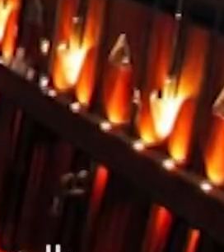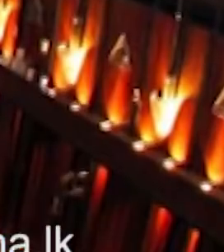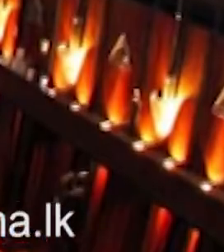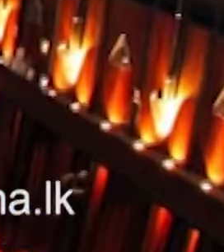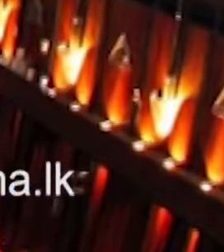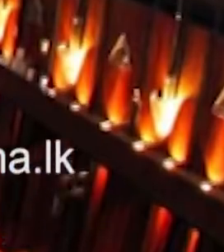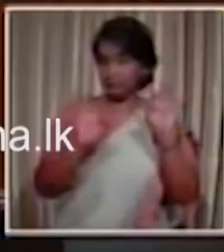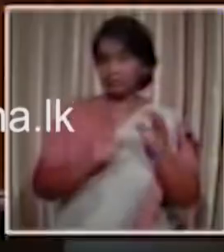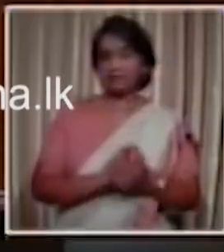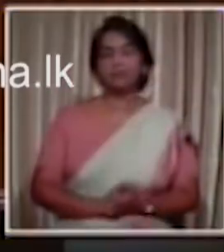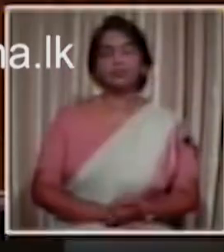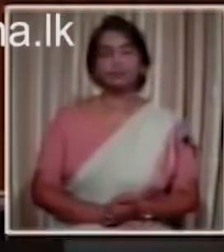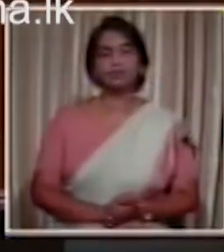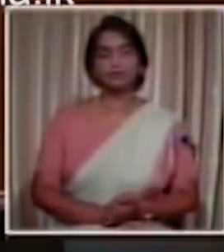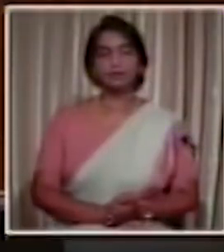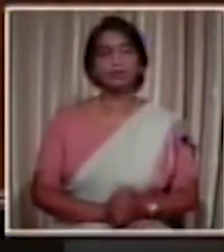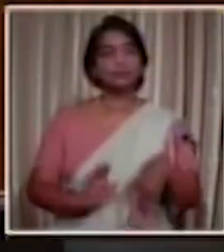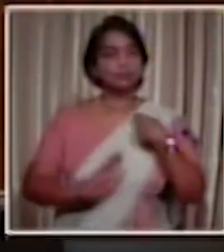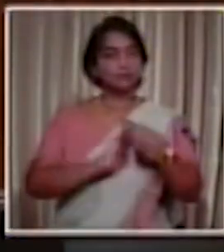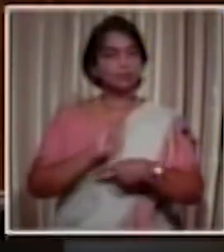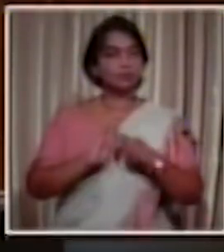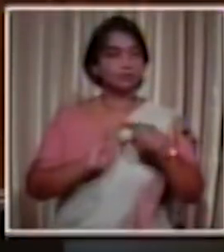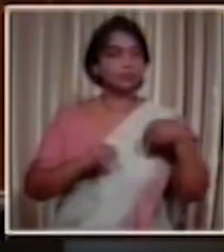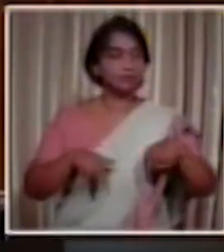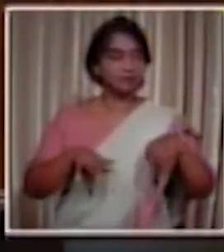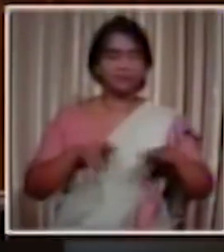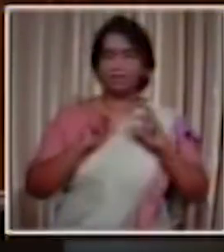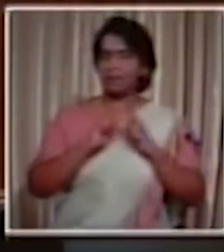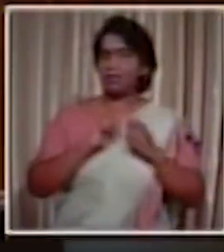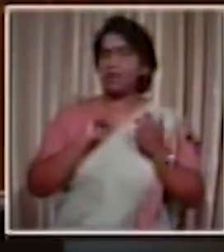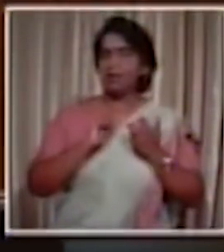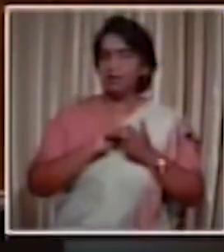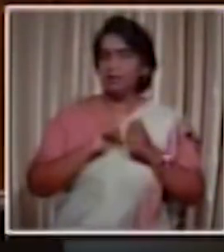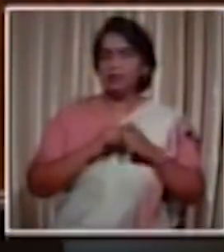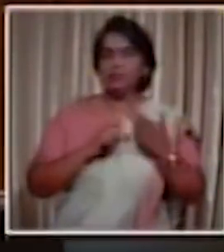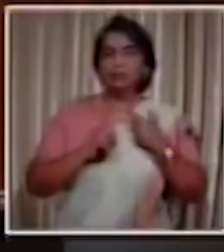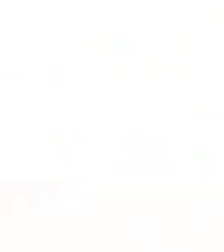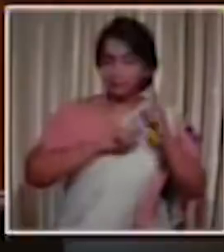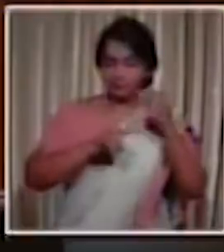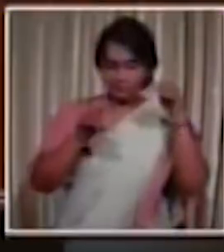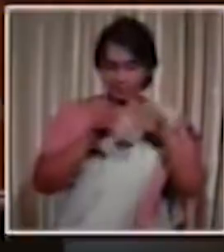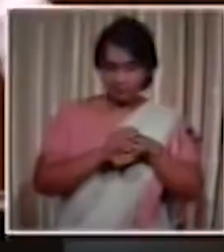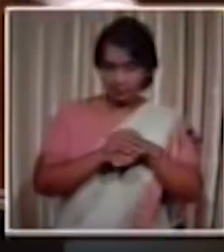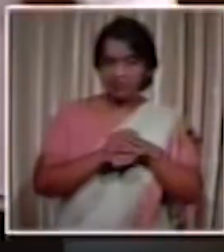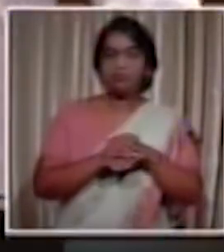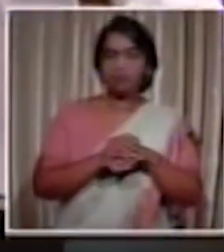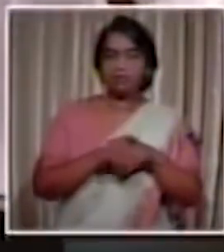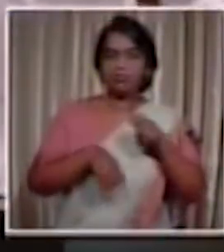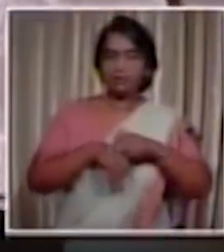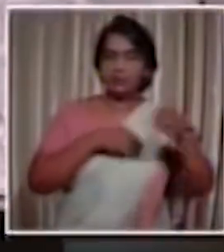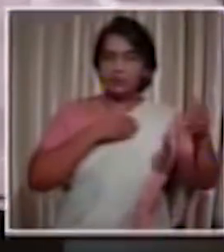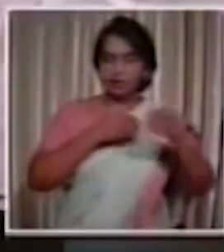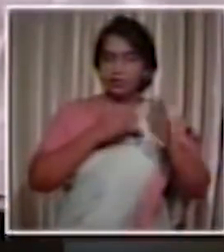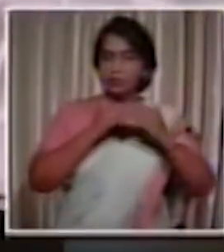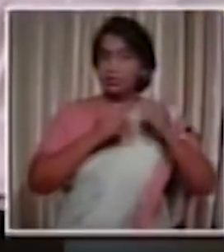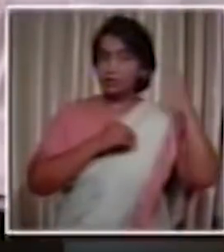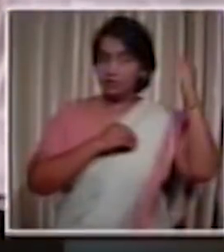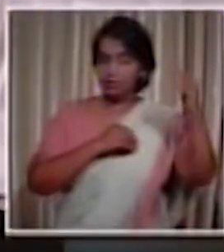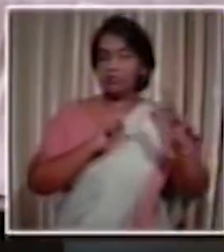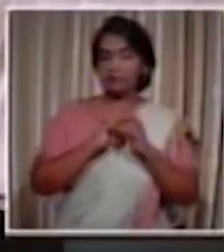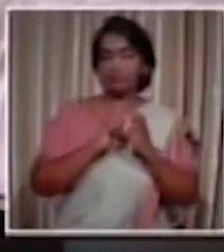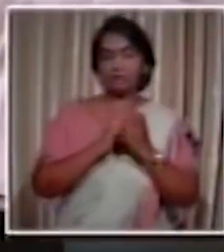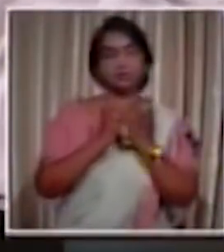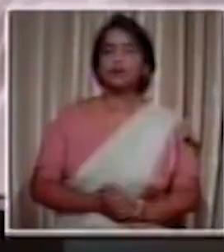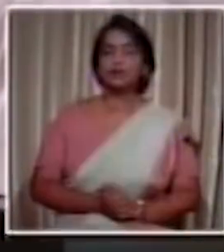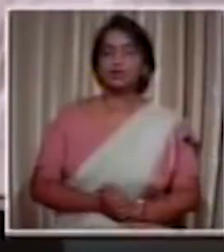පාර්ලිමේන්තුවට පැමිණ සිටියේ නැහැ. අපරට තුල දැනට පවතින අර්බුදකාරී තත්වයට පාර්ලිමේන්තුව තුලින් කෙටි කාලීන සහ දීර්ඝ කාලීන විසඳුම්